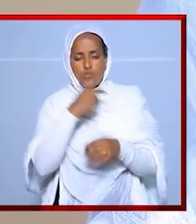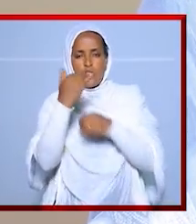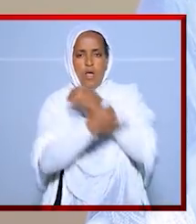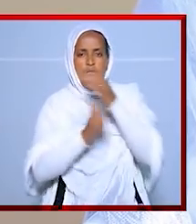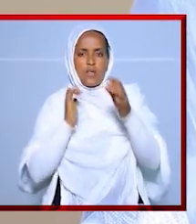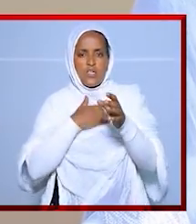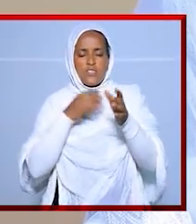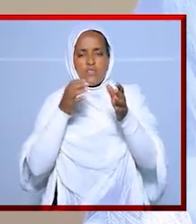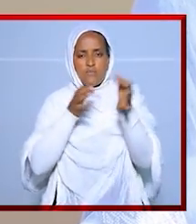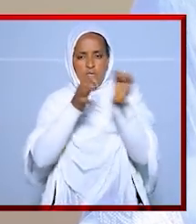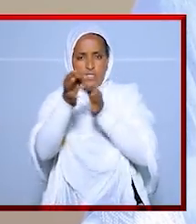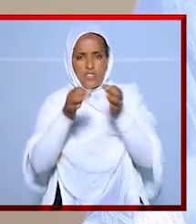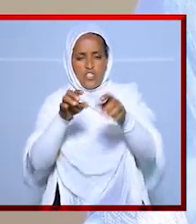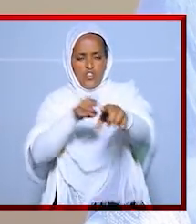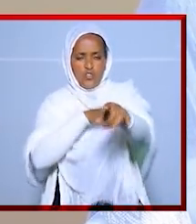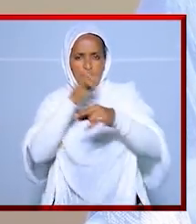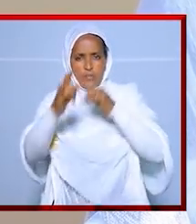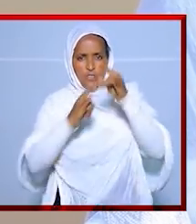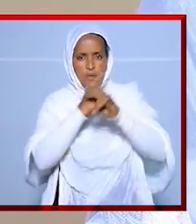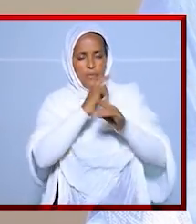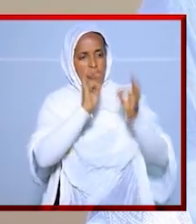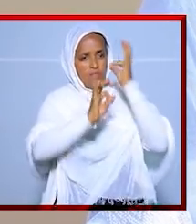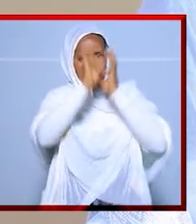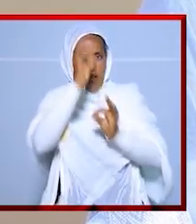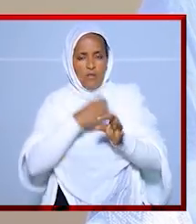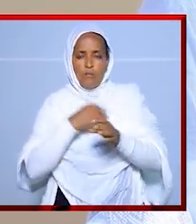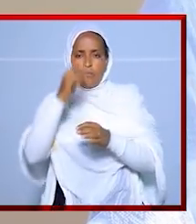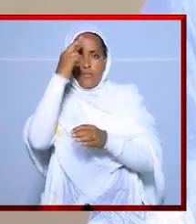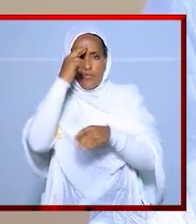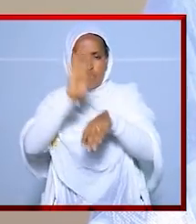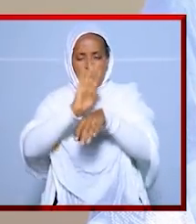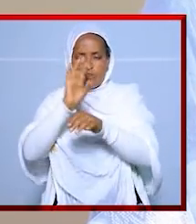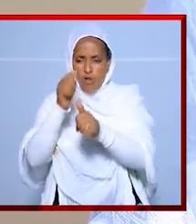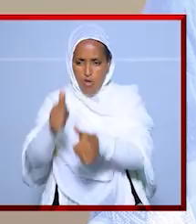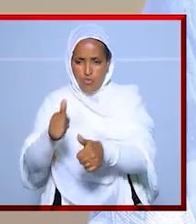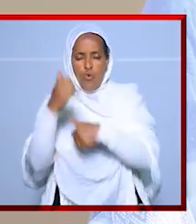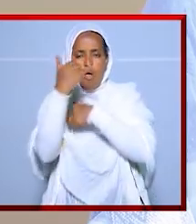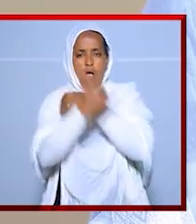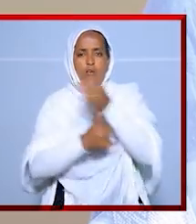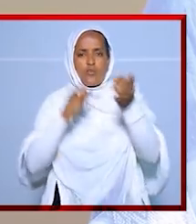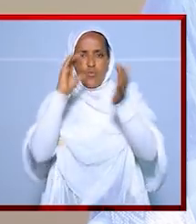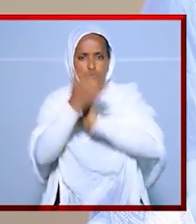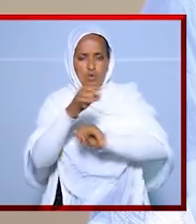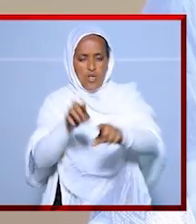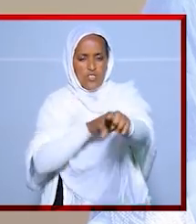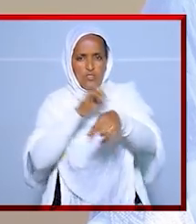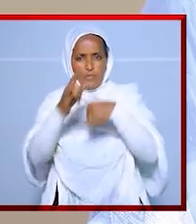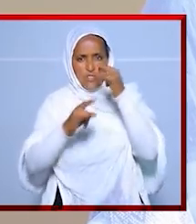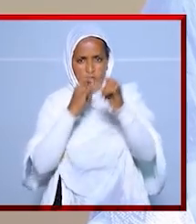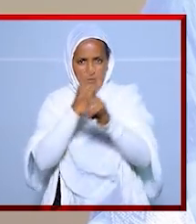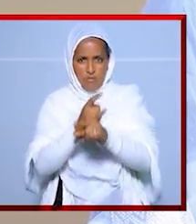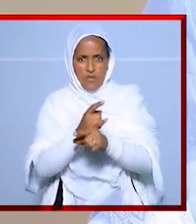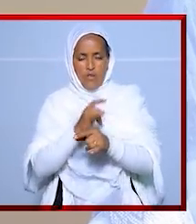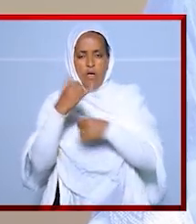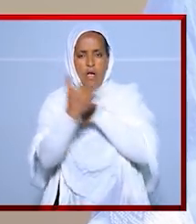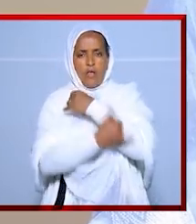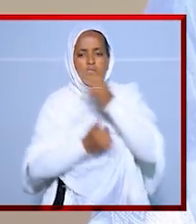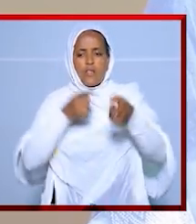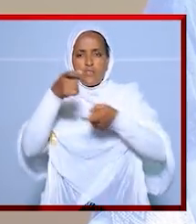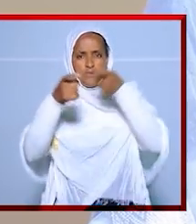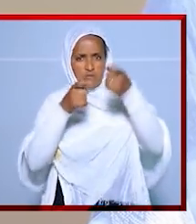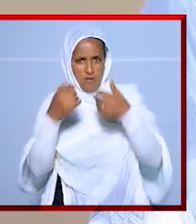ሃይማኖት አገራችን የሚገልጥባቸው ረጅም ዘመናት ታሪኮች ነበሩ። ምክንያቱም ቤተክርስቲያን ራሷ አገር ሆና ለረጅም ዘመናት